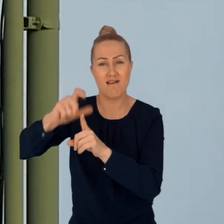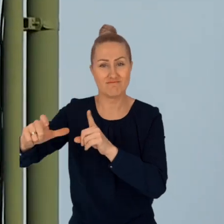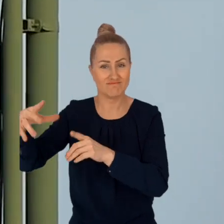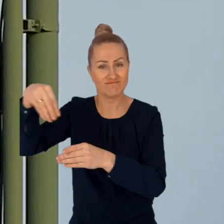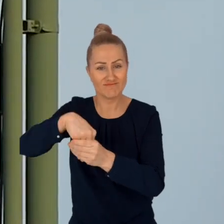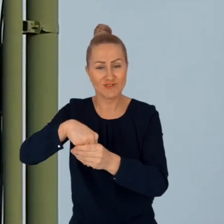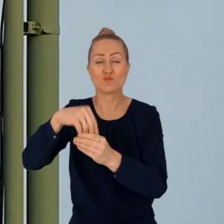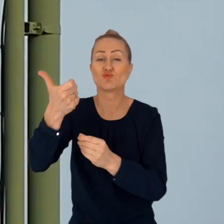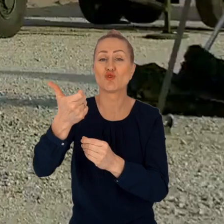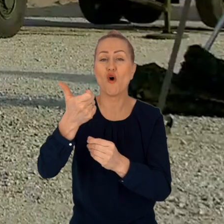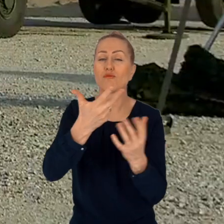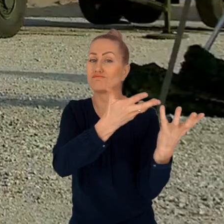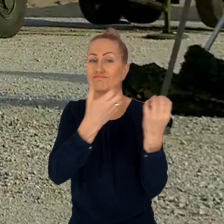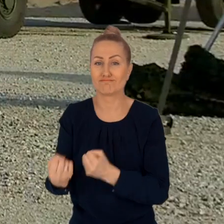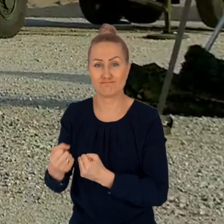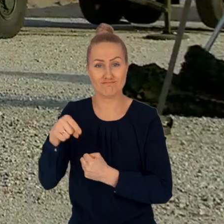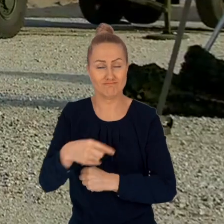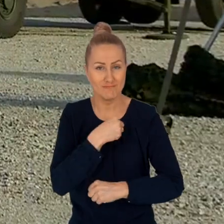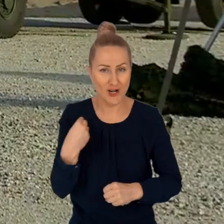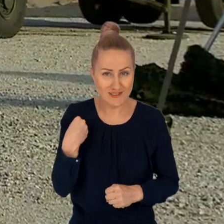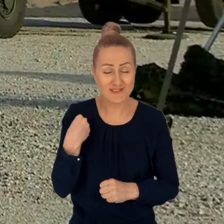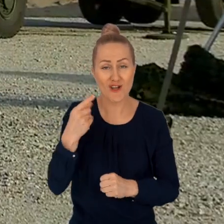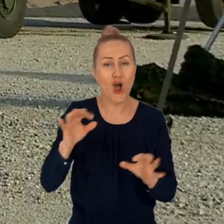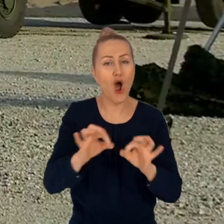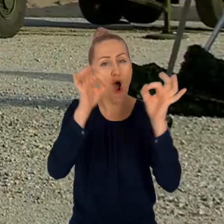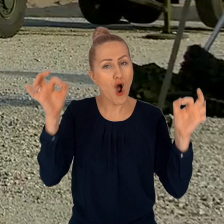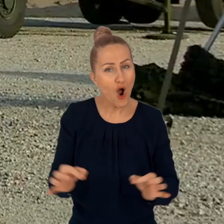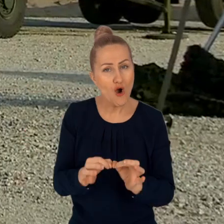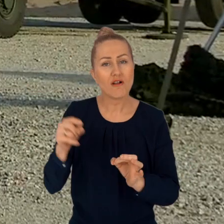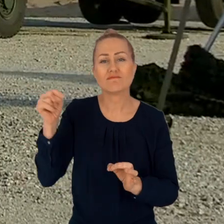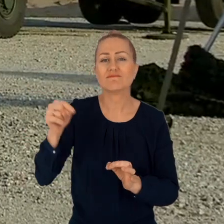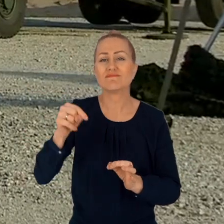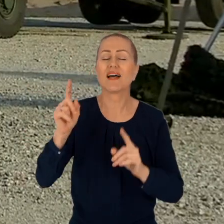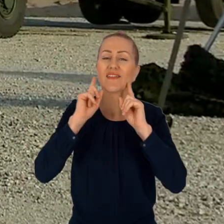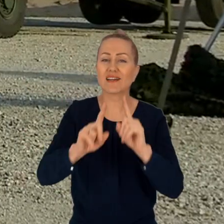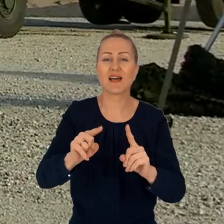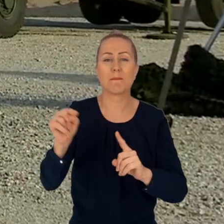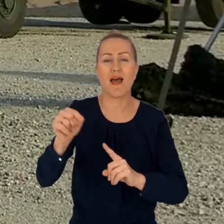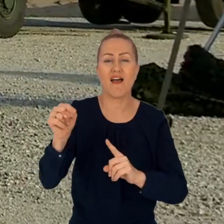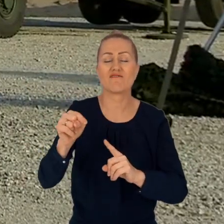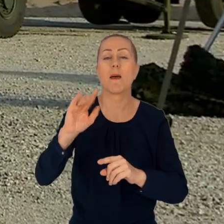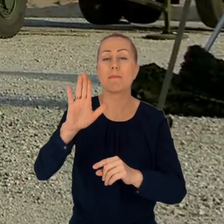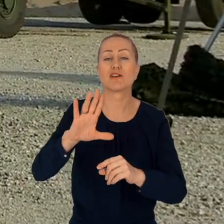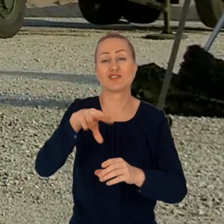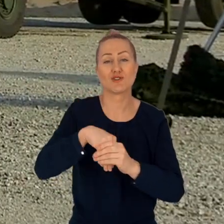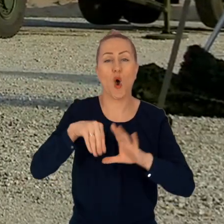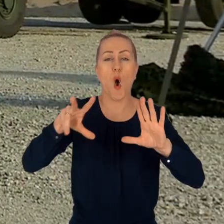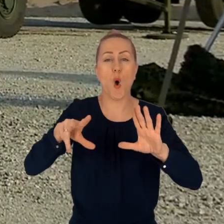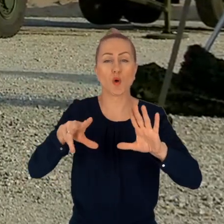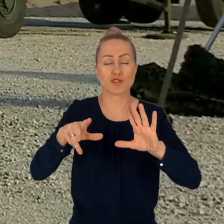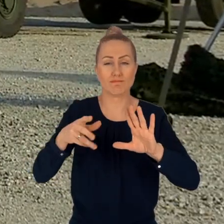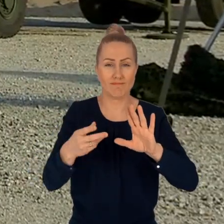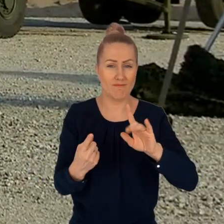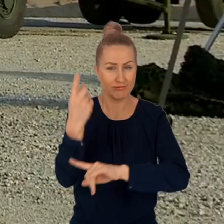które przychodzą do Polski, które w sumie będą się składały w efekcie z 8 wyrzutni i